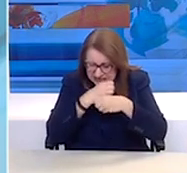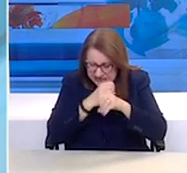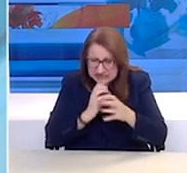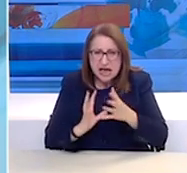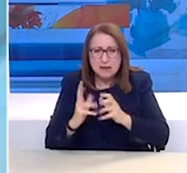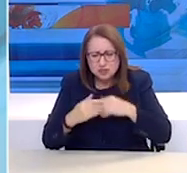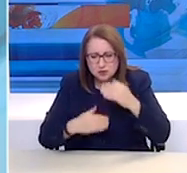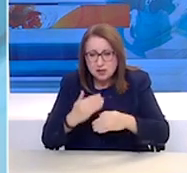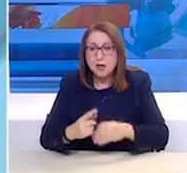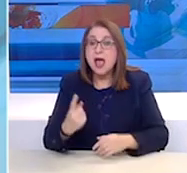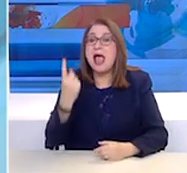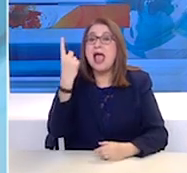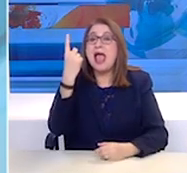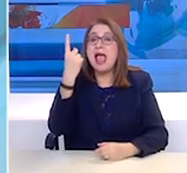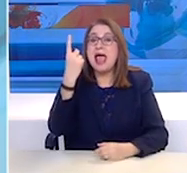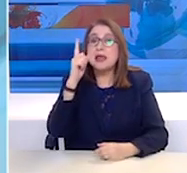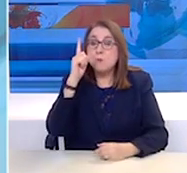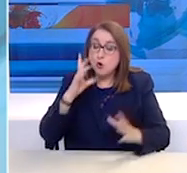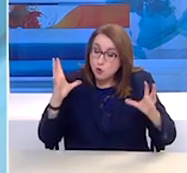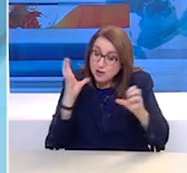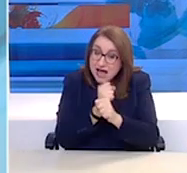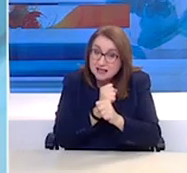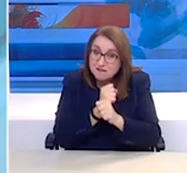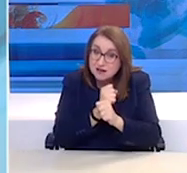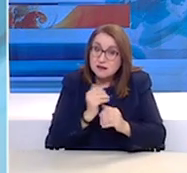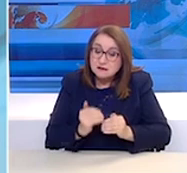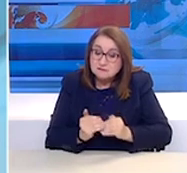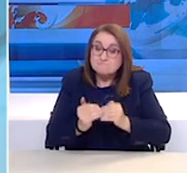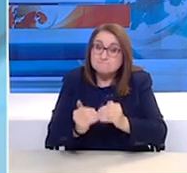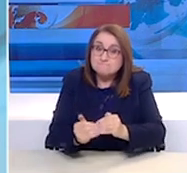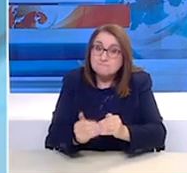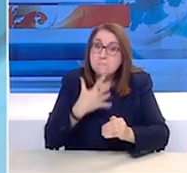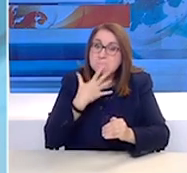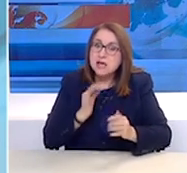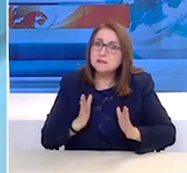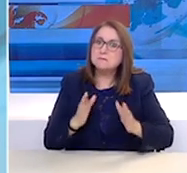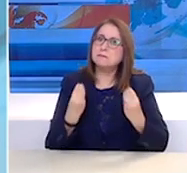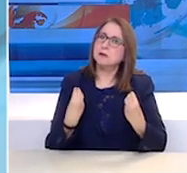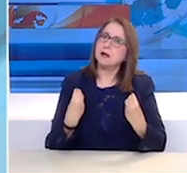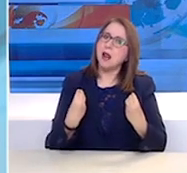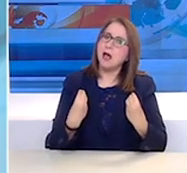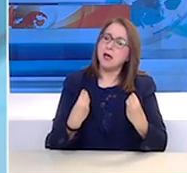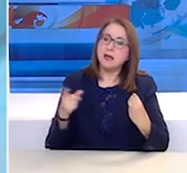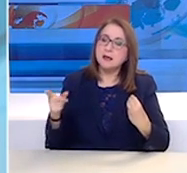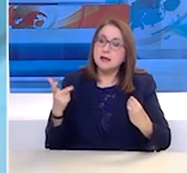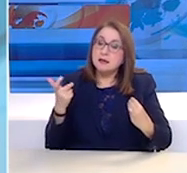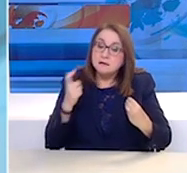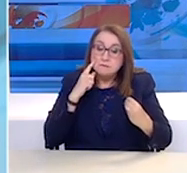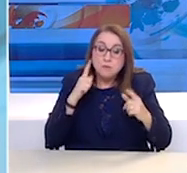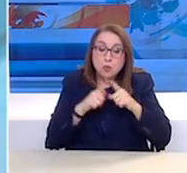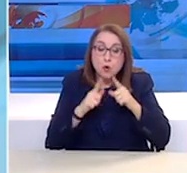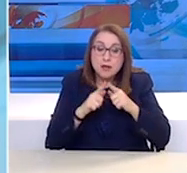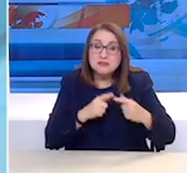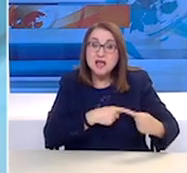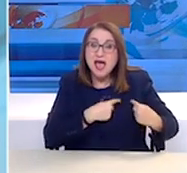ένα από αυτά τα εμβόλια είναι σε φάση 2, δηλαδή δίνεται λόγω υποσχόμενων αρχικών ευρημάτων σε μεγαλύτερο πληθυσμό εθελοντών,